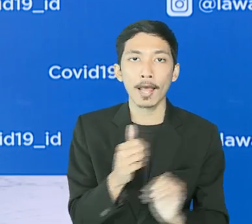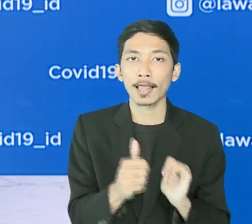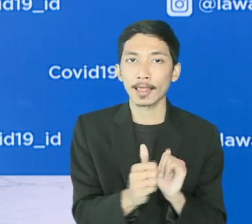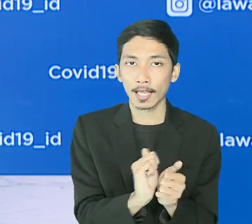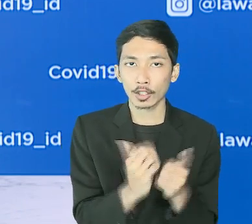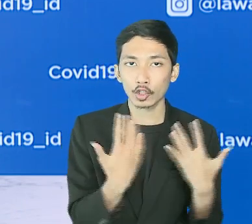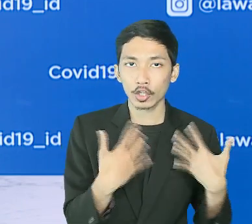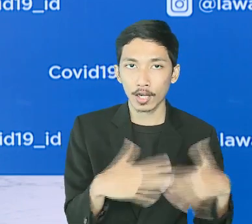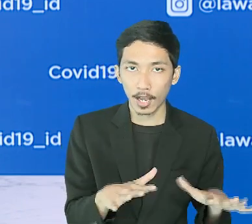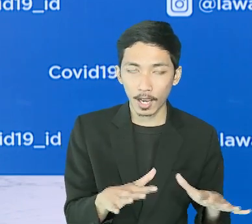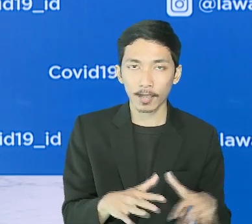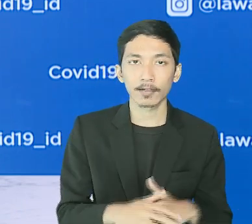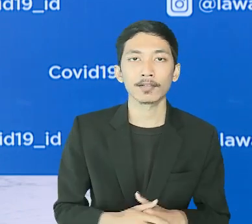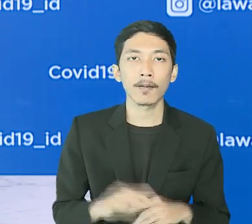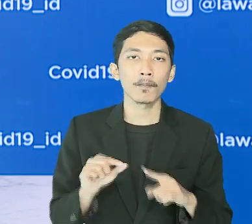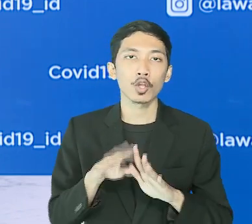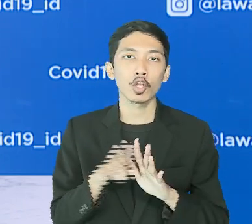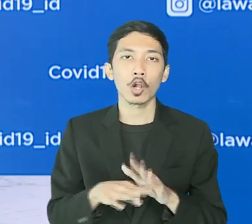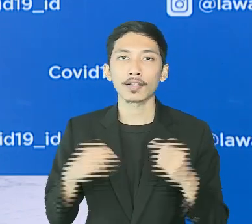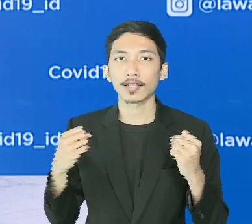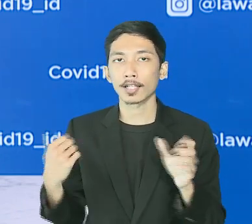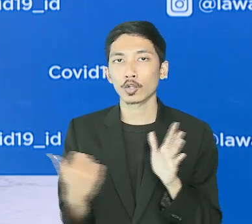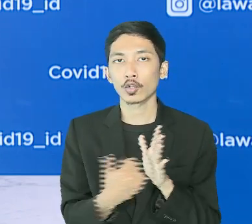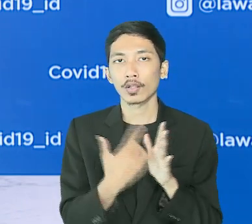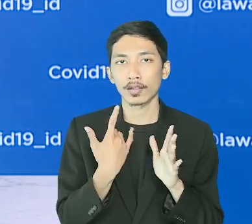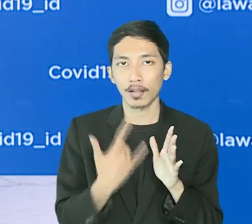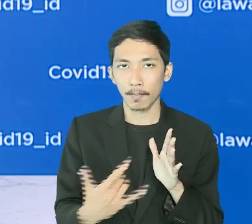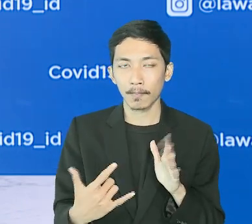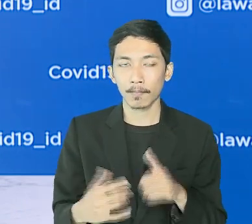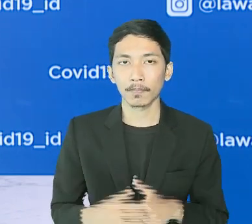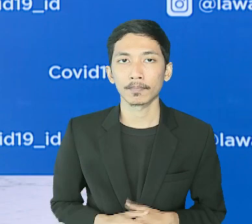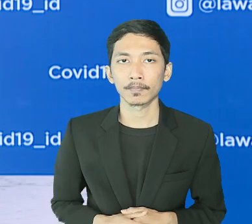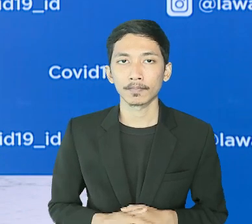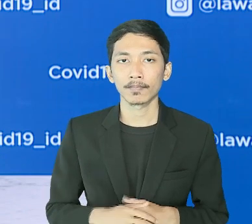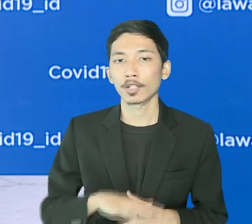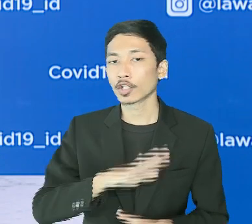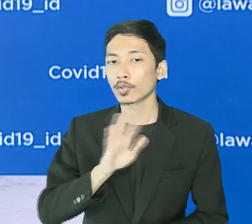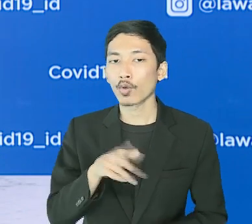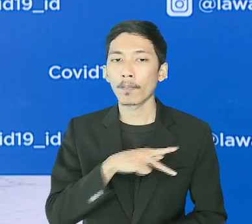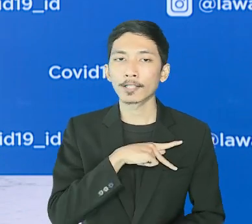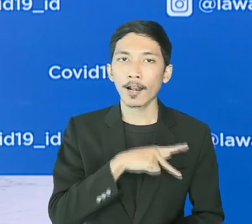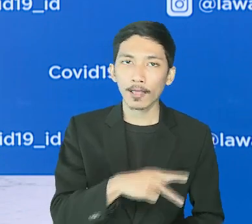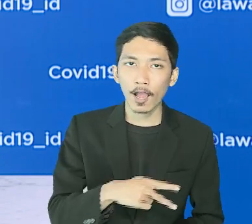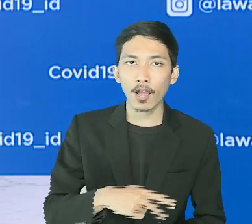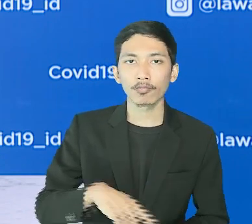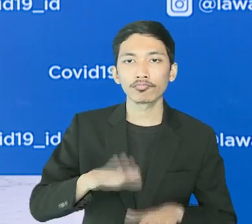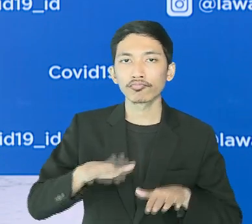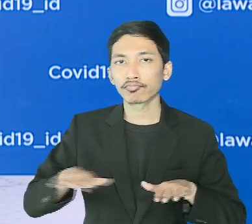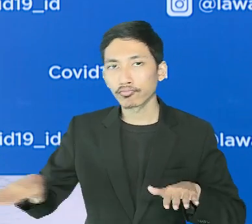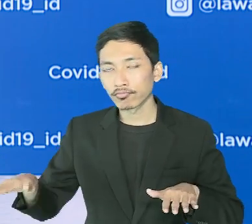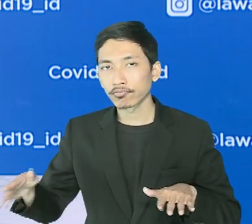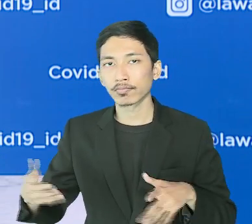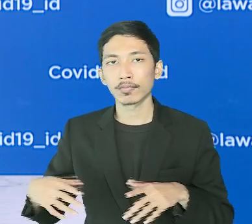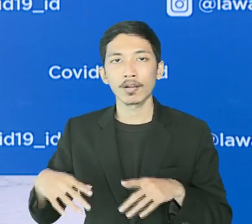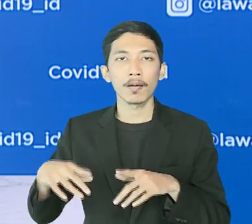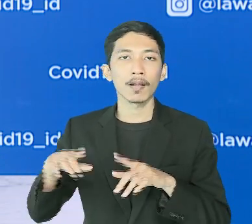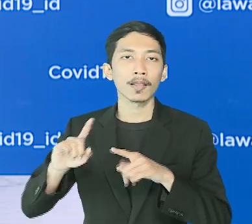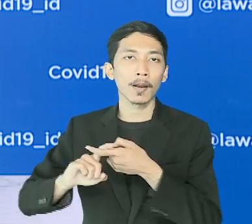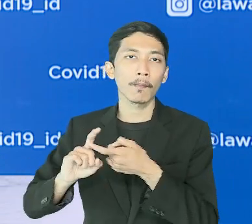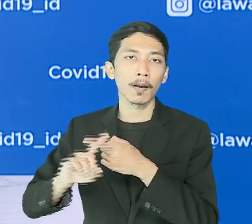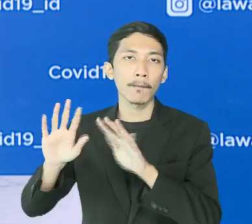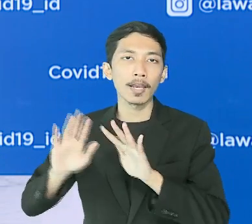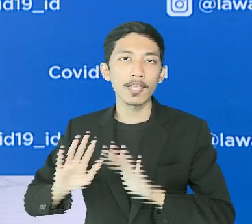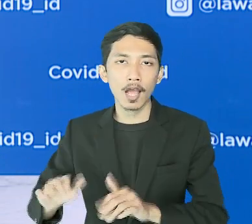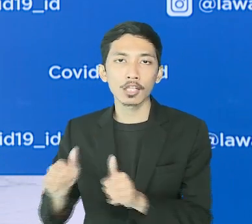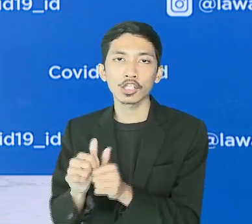protokol kesehatan dengan ketat. Seluruh partisipan seperti peserta, official, kru media, dan staf